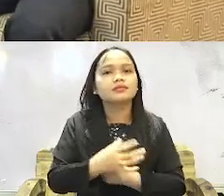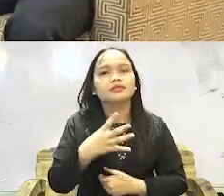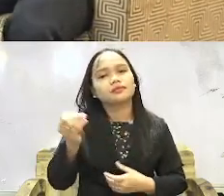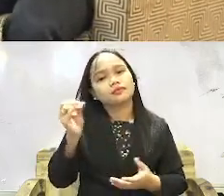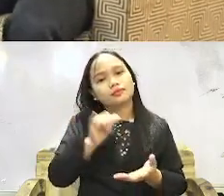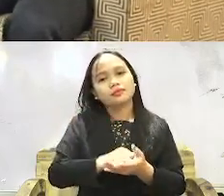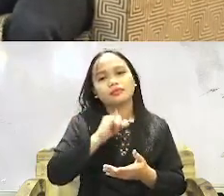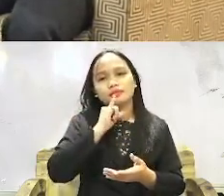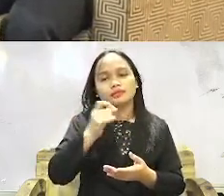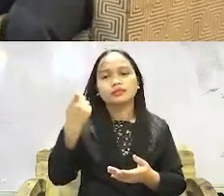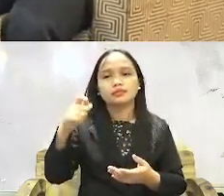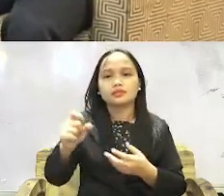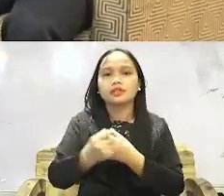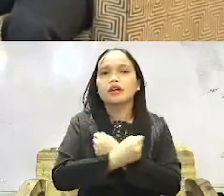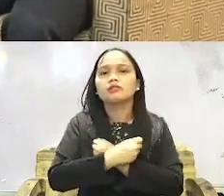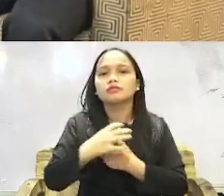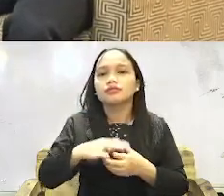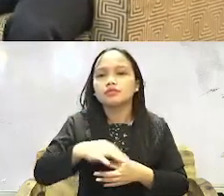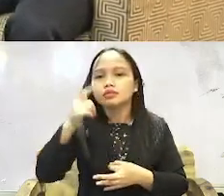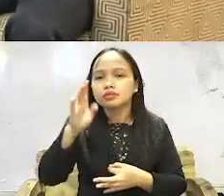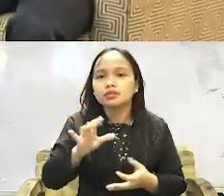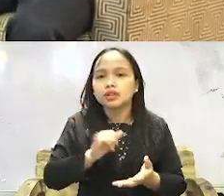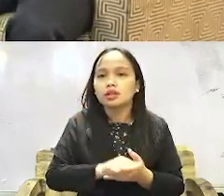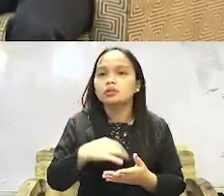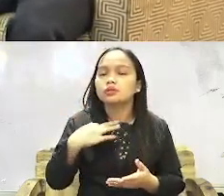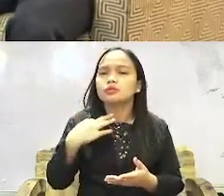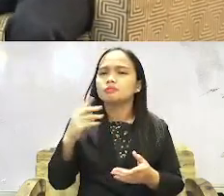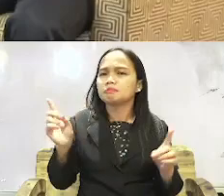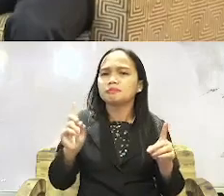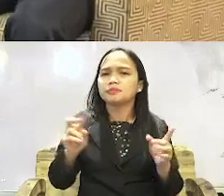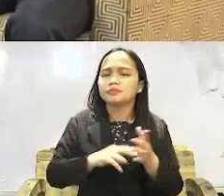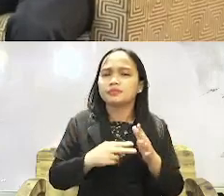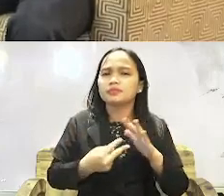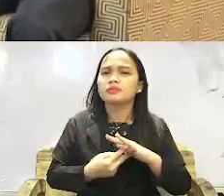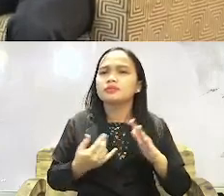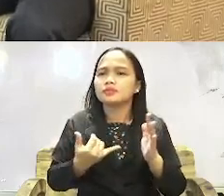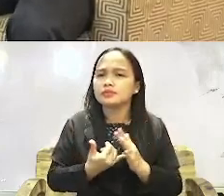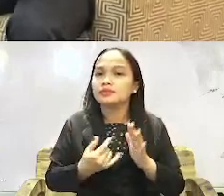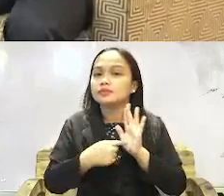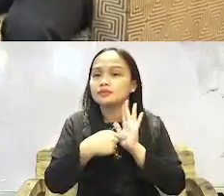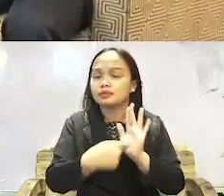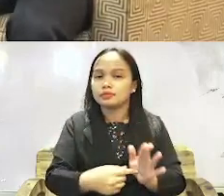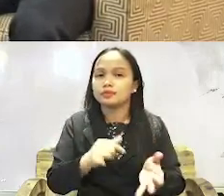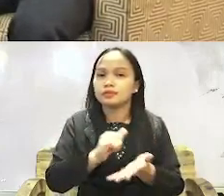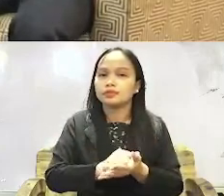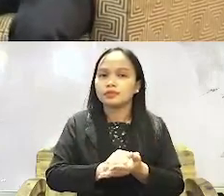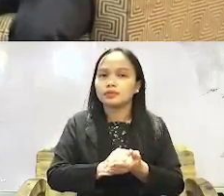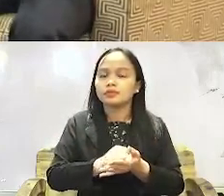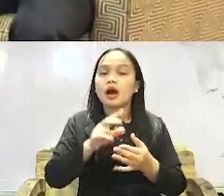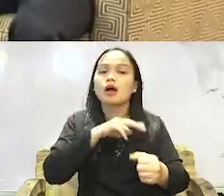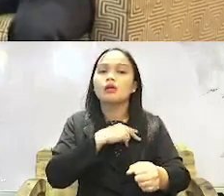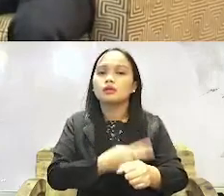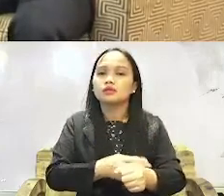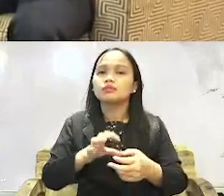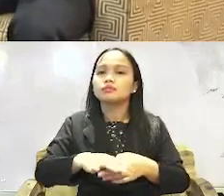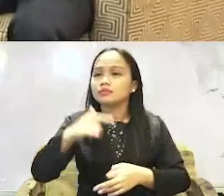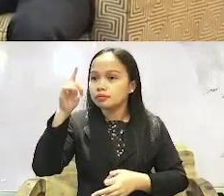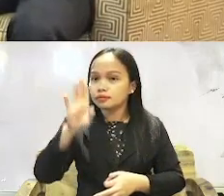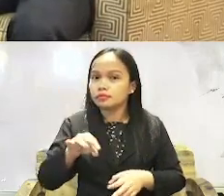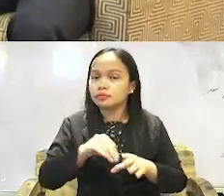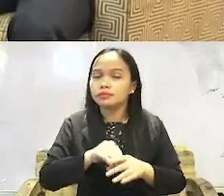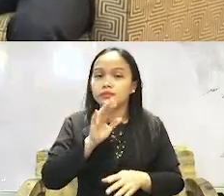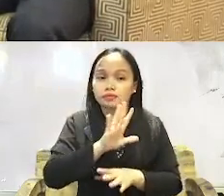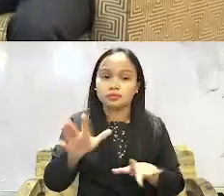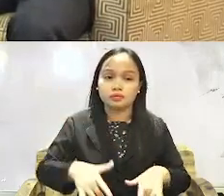is the love of God. Na kung saan yan din ay pagpapahayag ng kapangyarihan ng Diyos sa buhay mo.